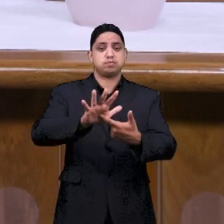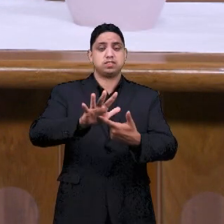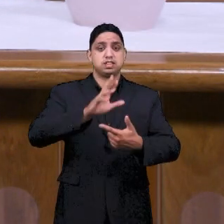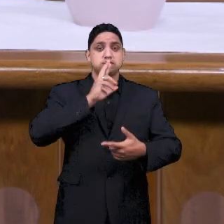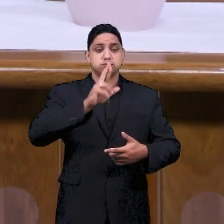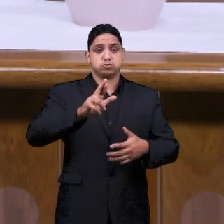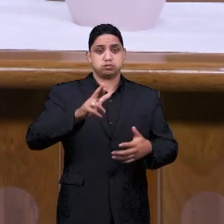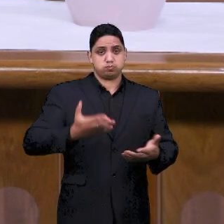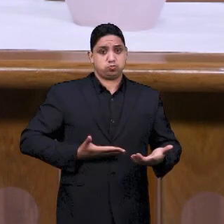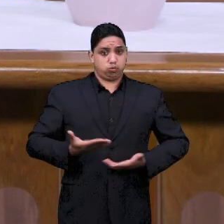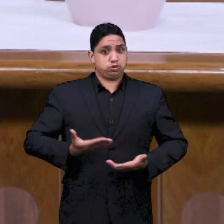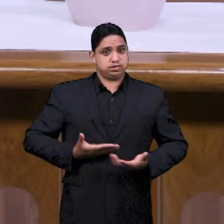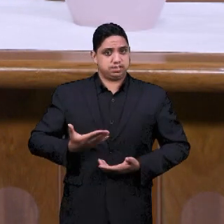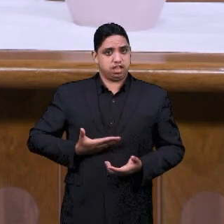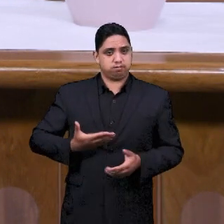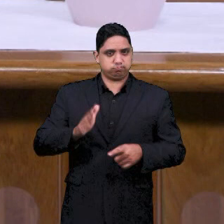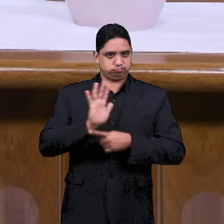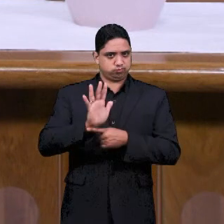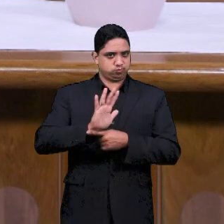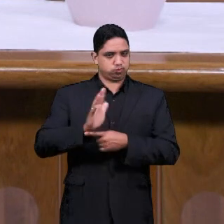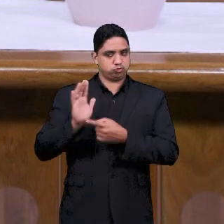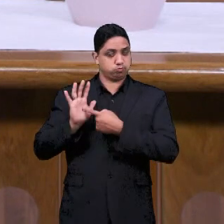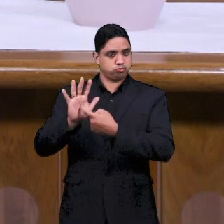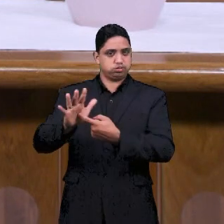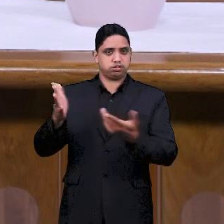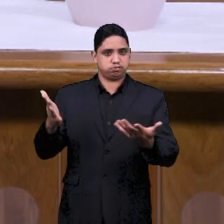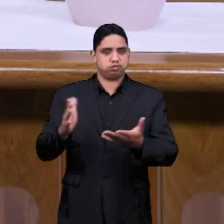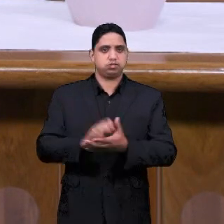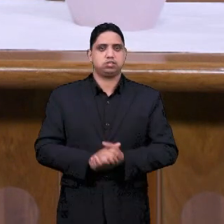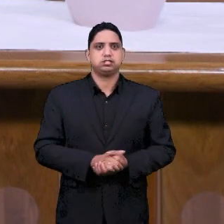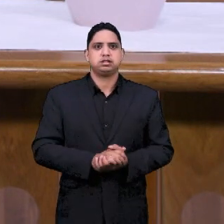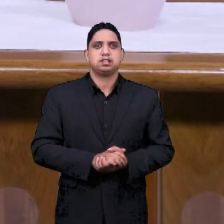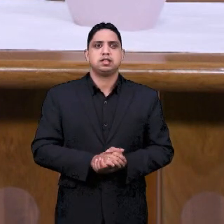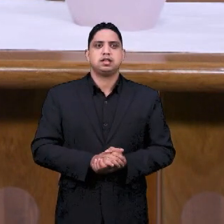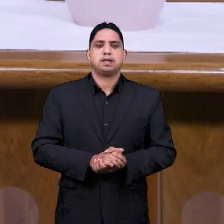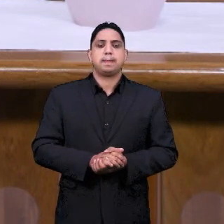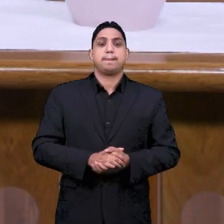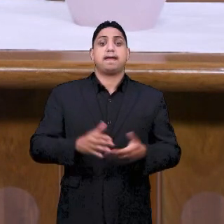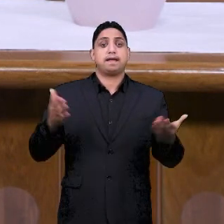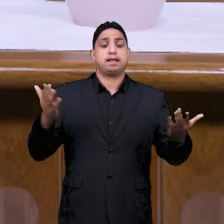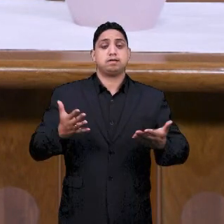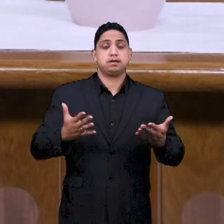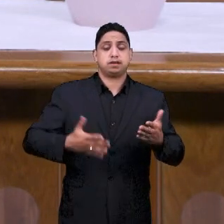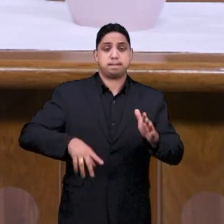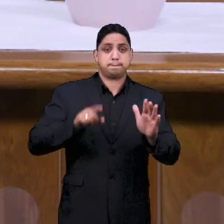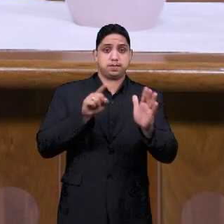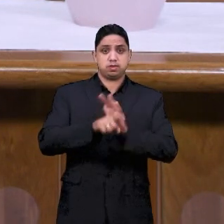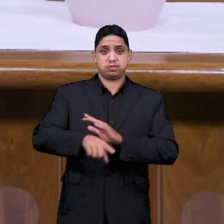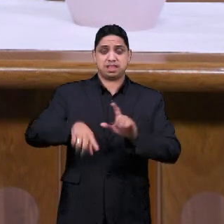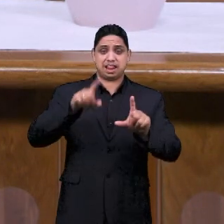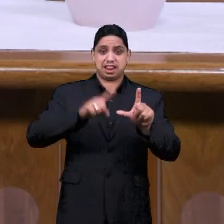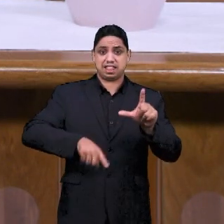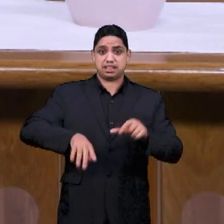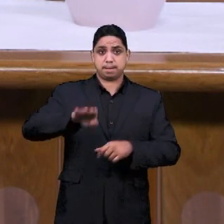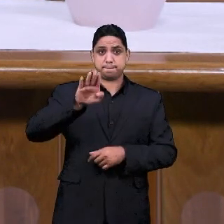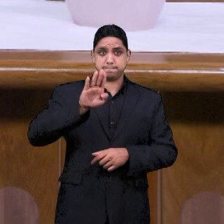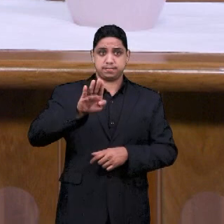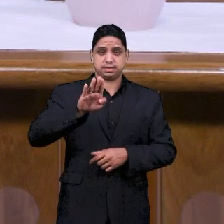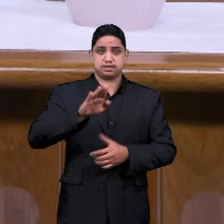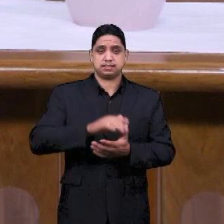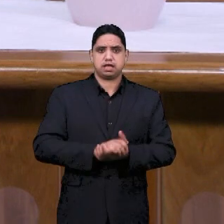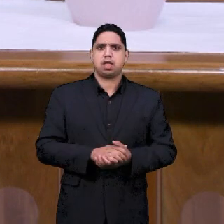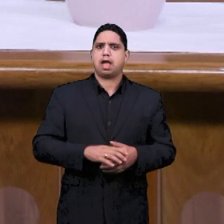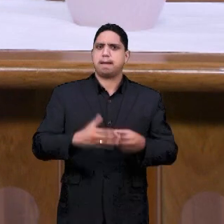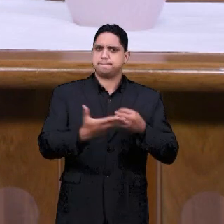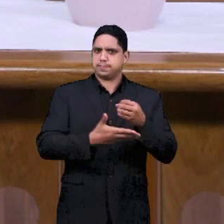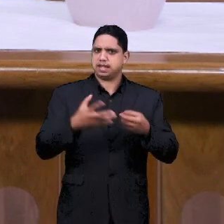par nos frères dans les vidéos présentées. Maintenant, nous passons à notre deuxième question. Et la base de la deuxième question